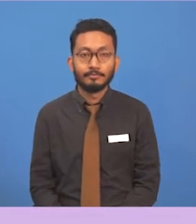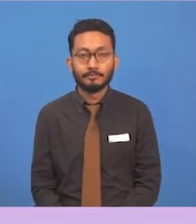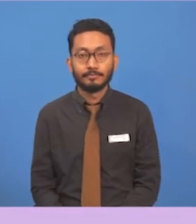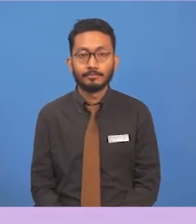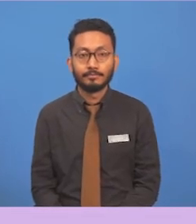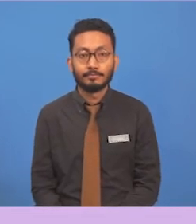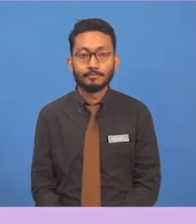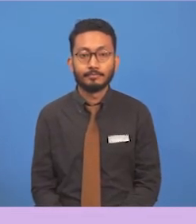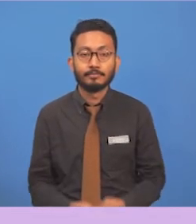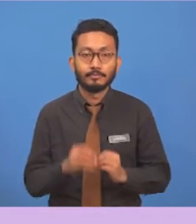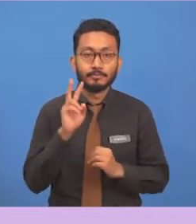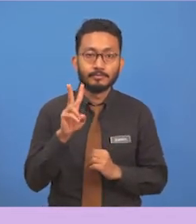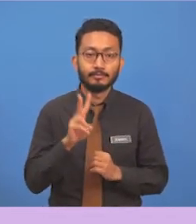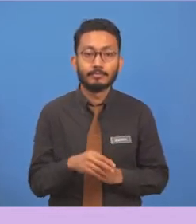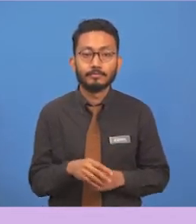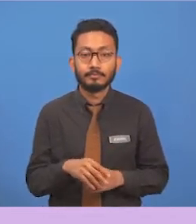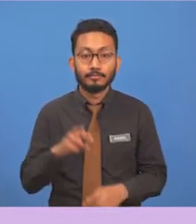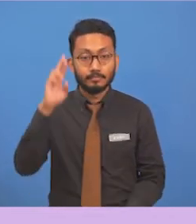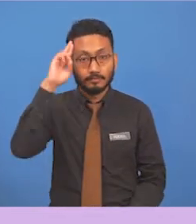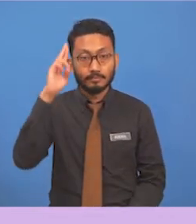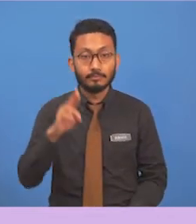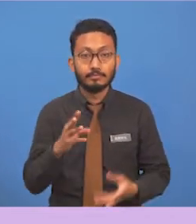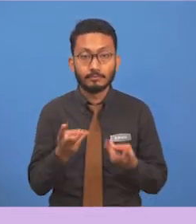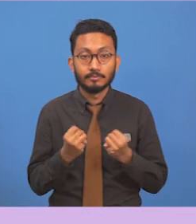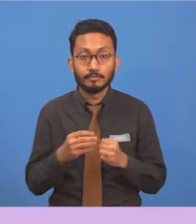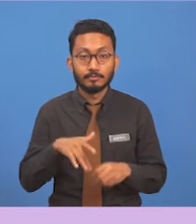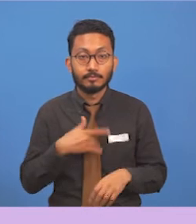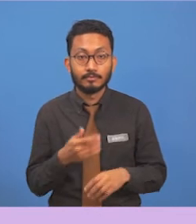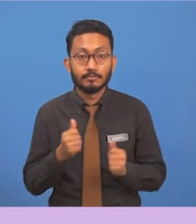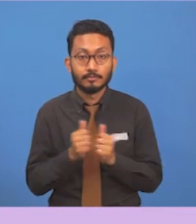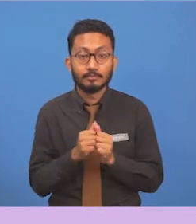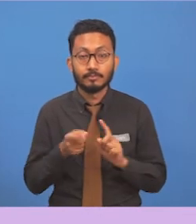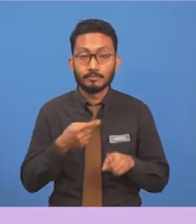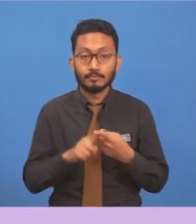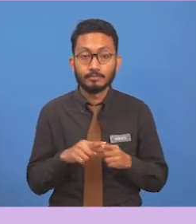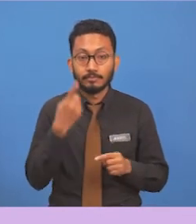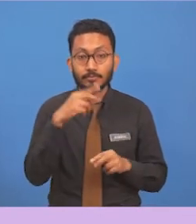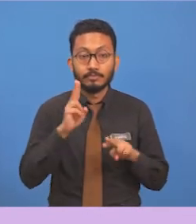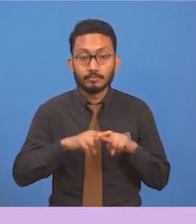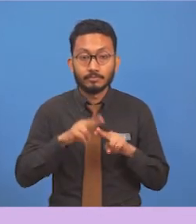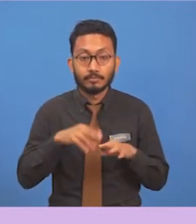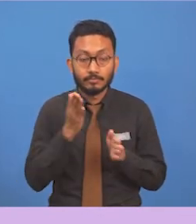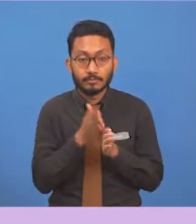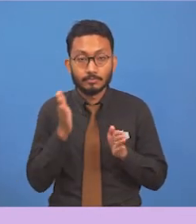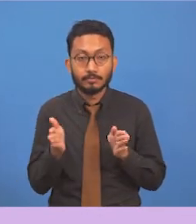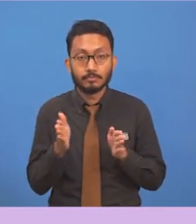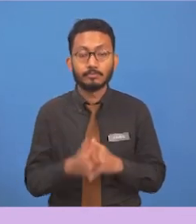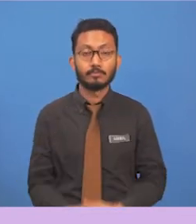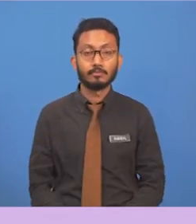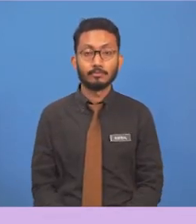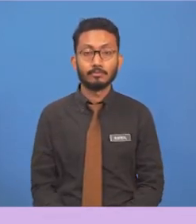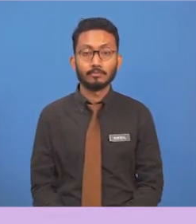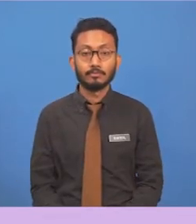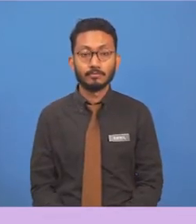dua Raju meminta izin dengan Rakan untuk Dodi seblak bagus murid-murid